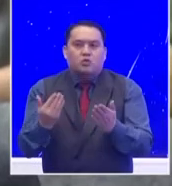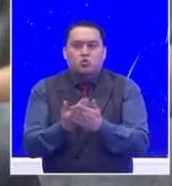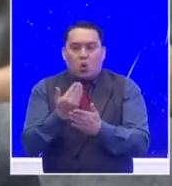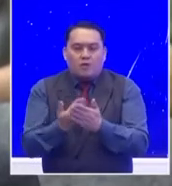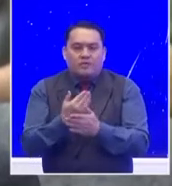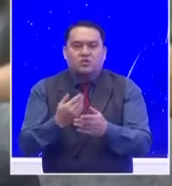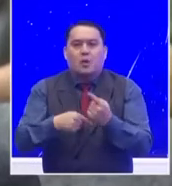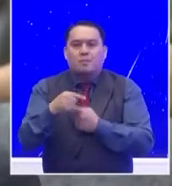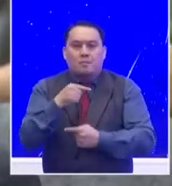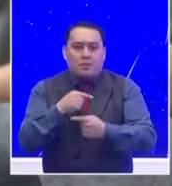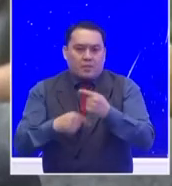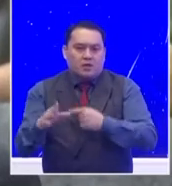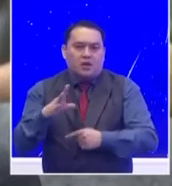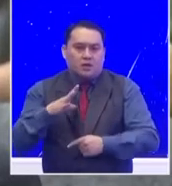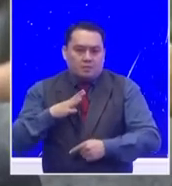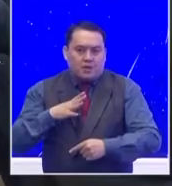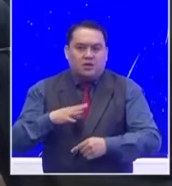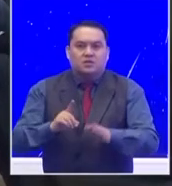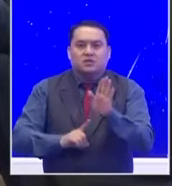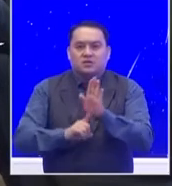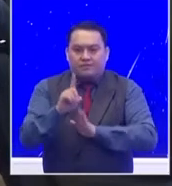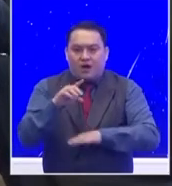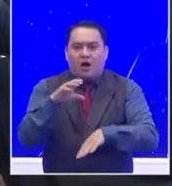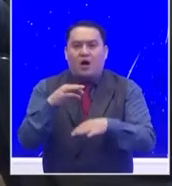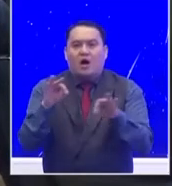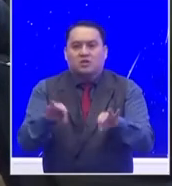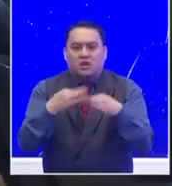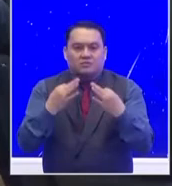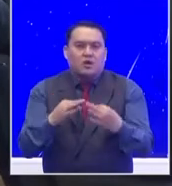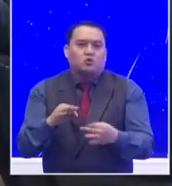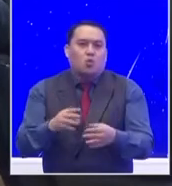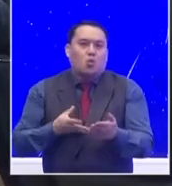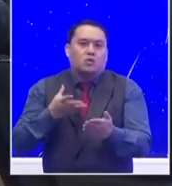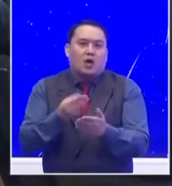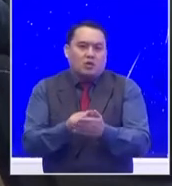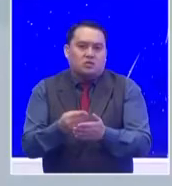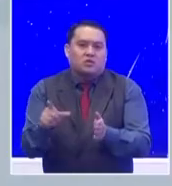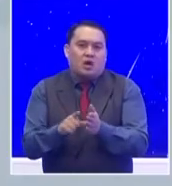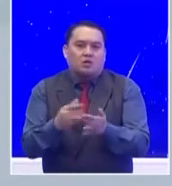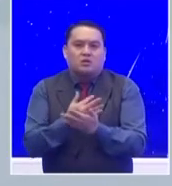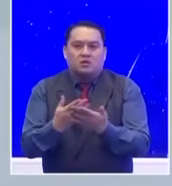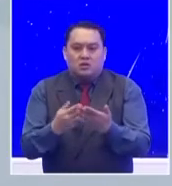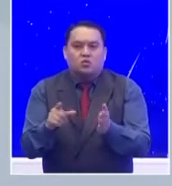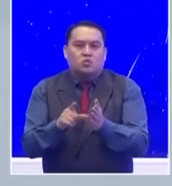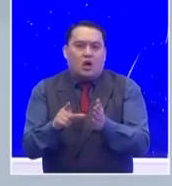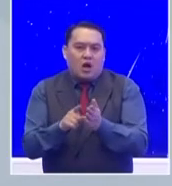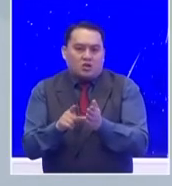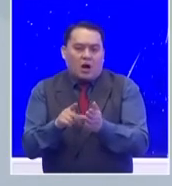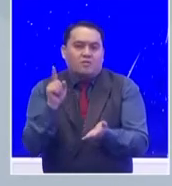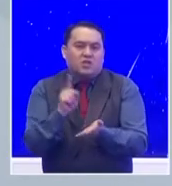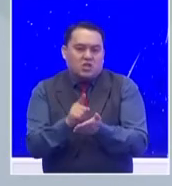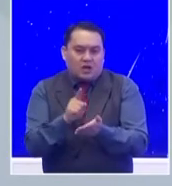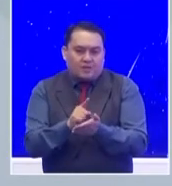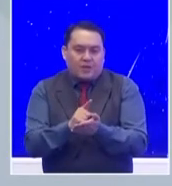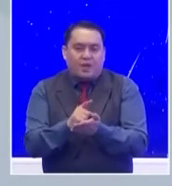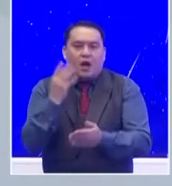для субъектов микро- и малого предпринимательства стал факт об их освобождении от уплаты нескольких видов налоговых обязательств.